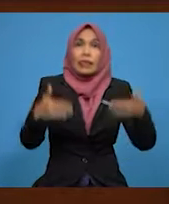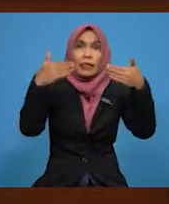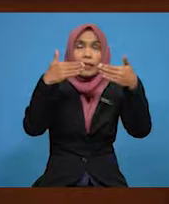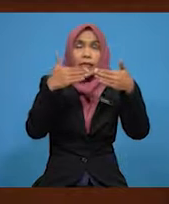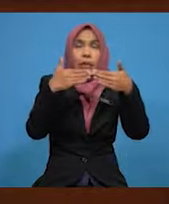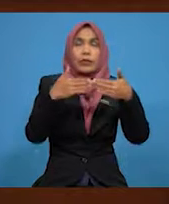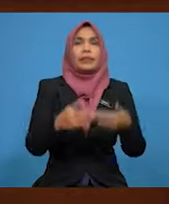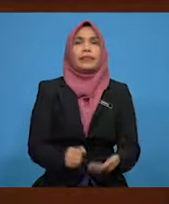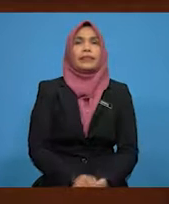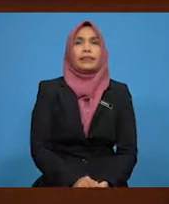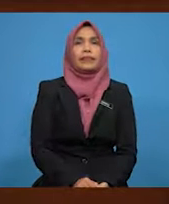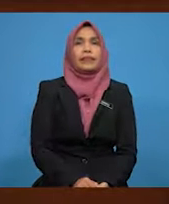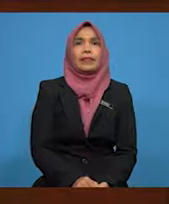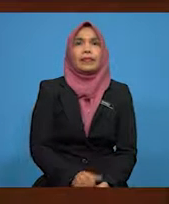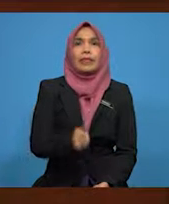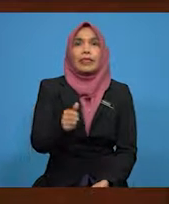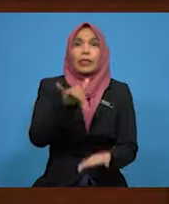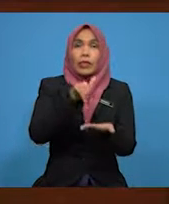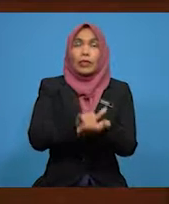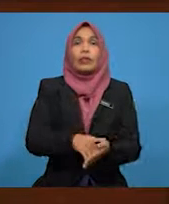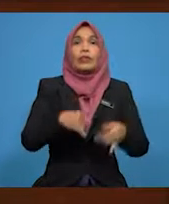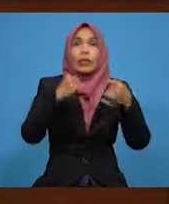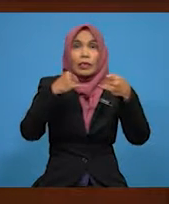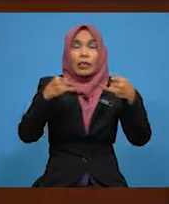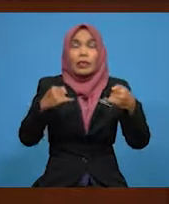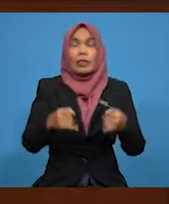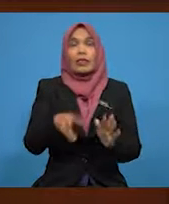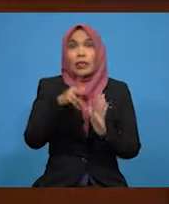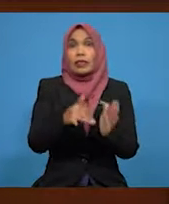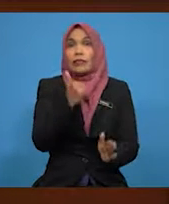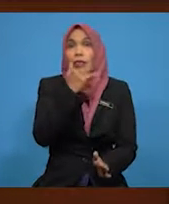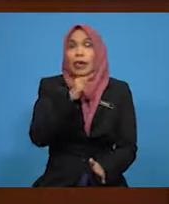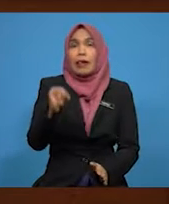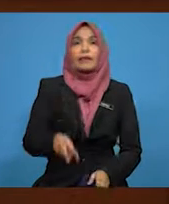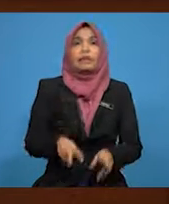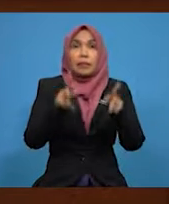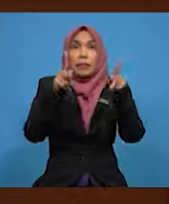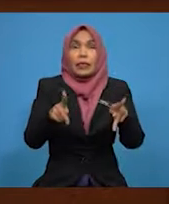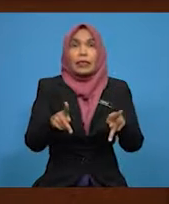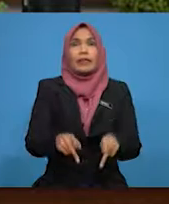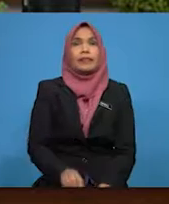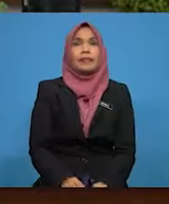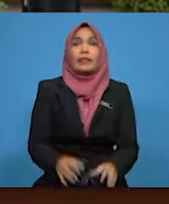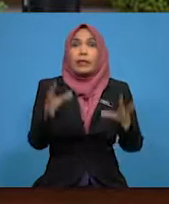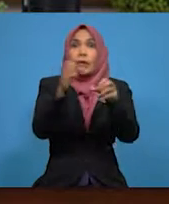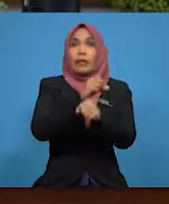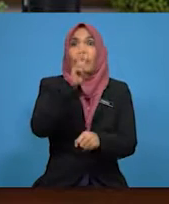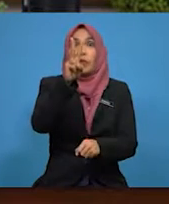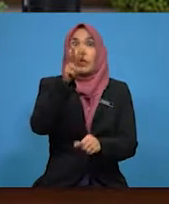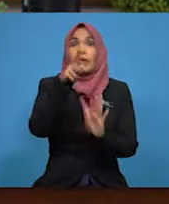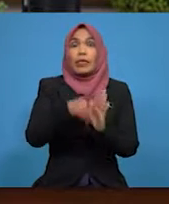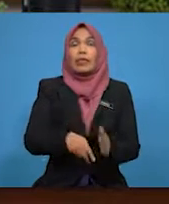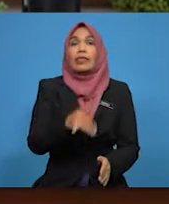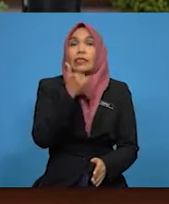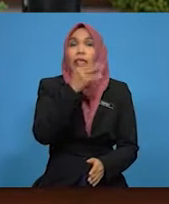Baiklah, kita sambung pembelajaran kita seterusnya iaitu jenis-jenis kesalahan pekerja. Terdapat dua